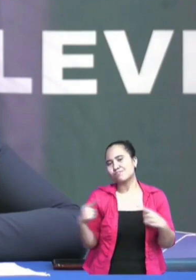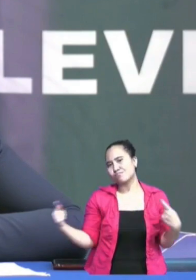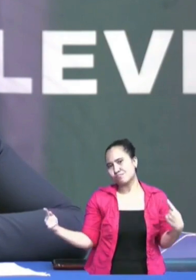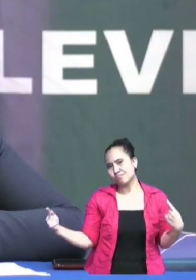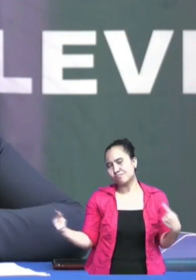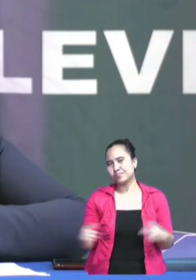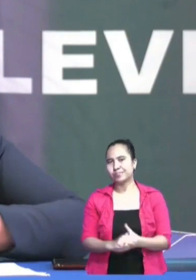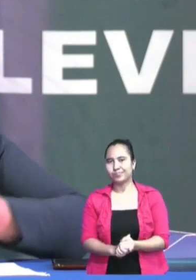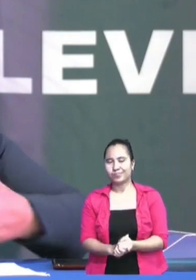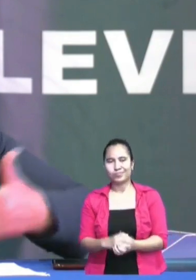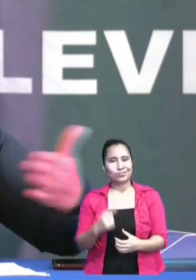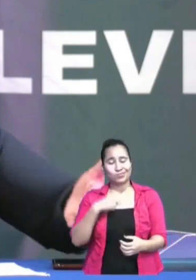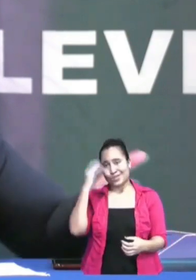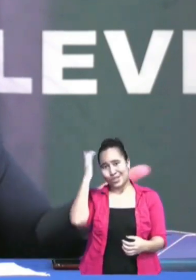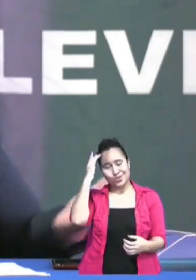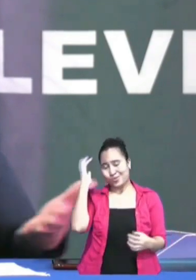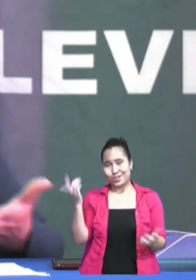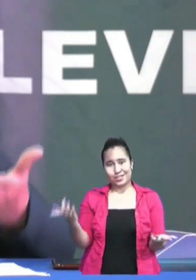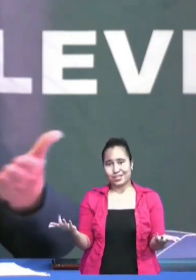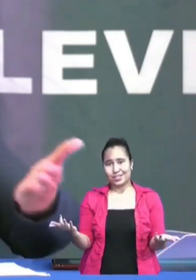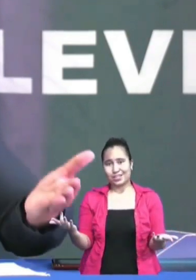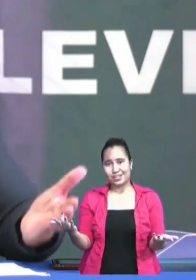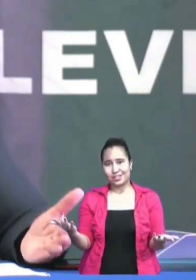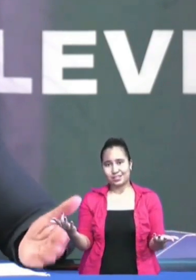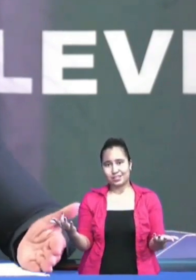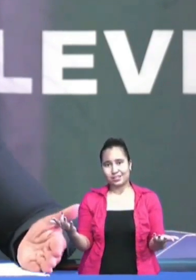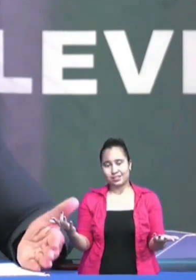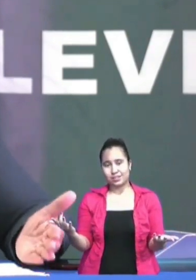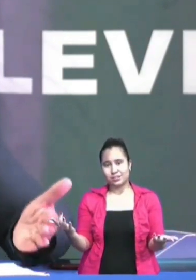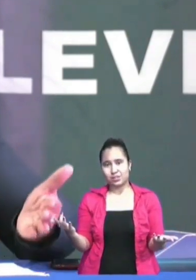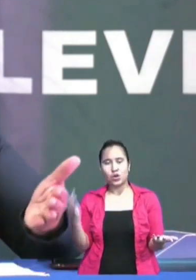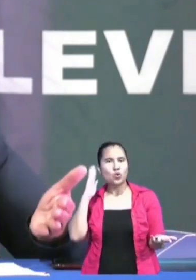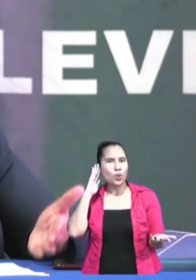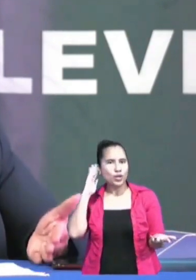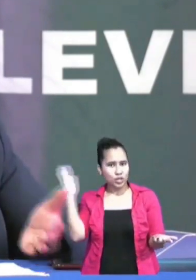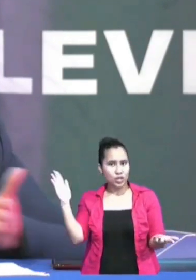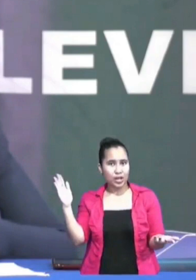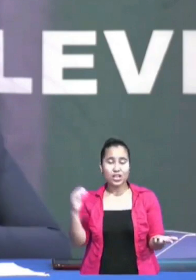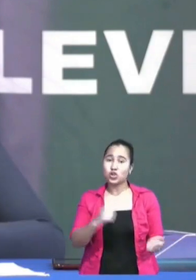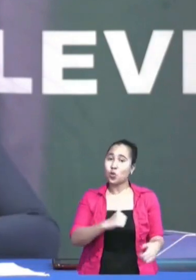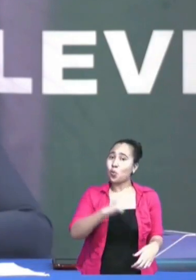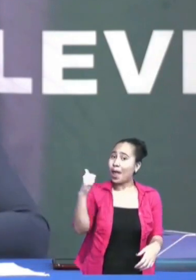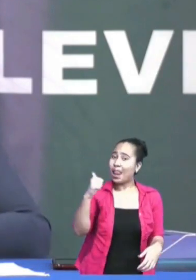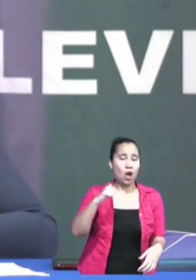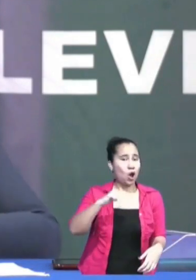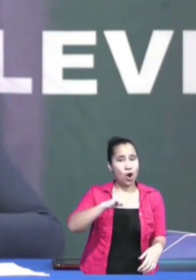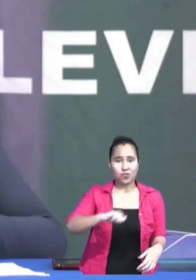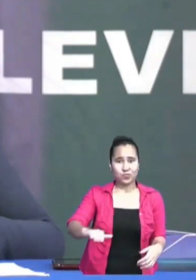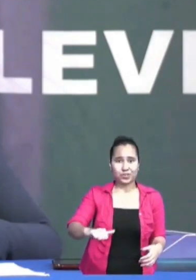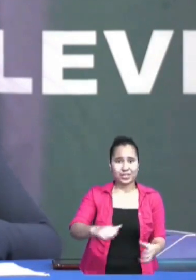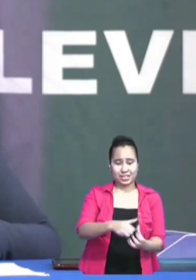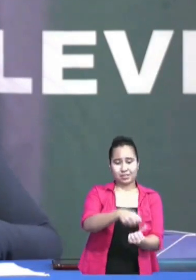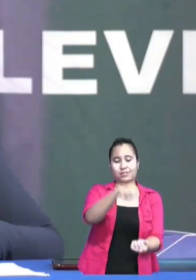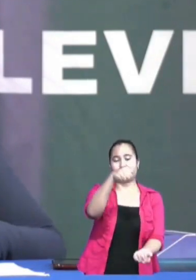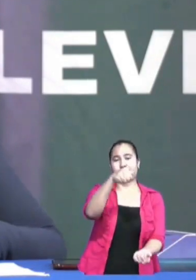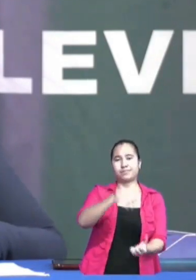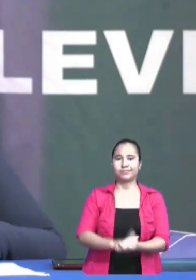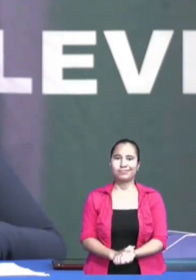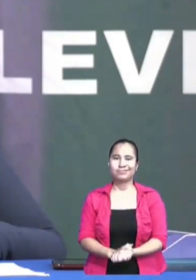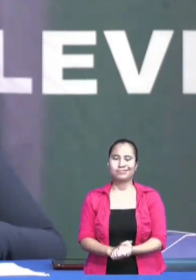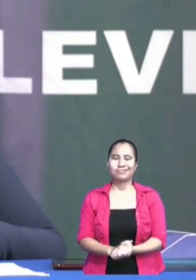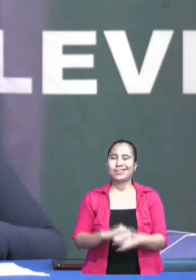En ik weet dan niet wanneer de uitslag zou moeten zijn en dan de nieuwe inschrijving. Dat betekent dat alles nog verder